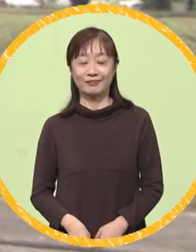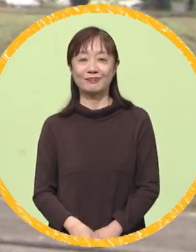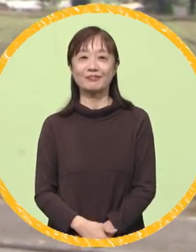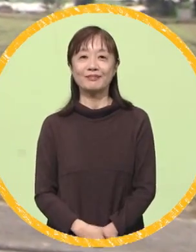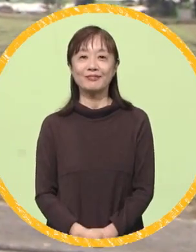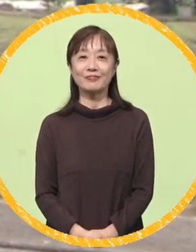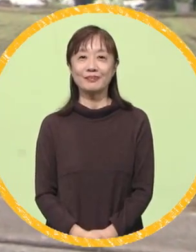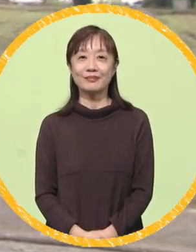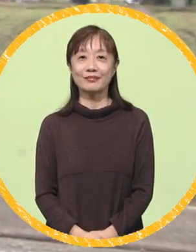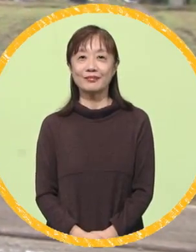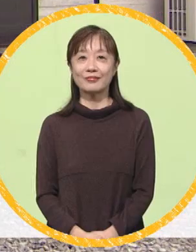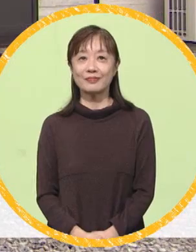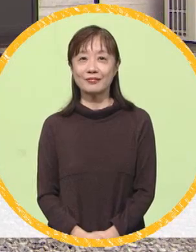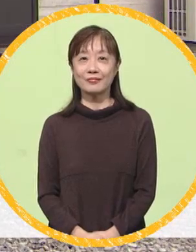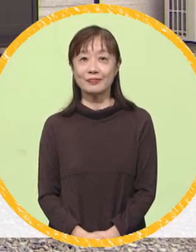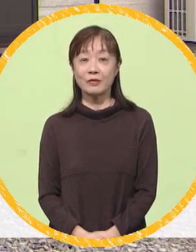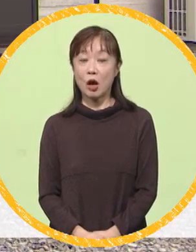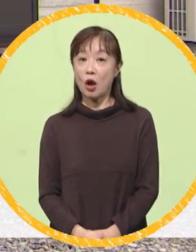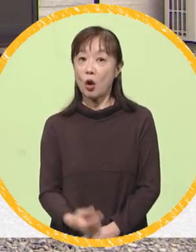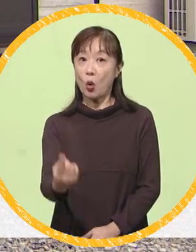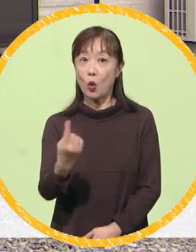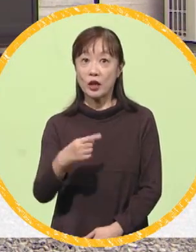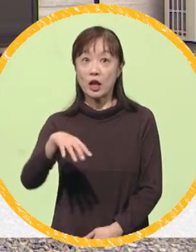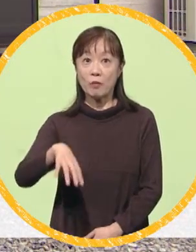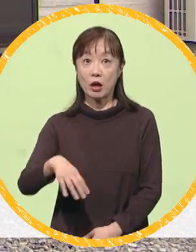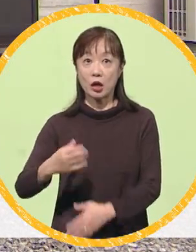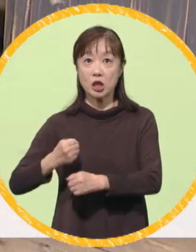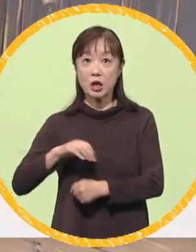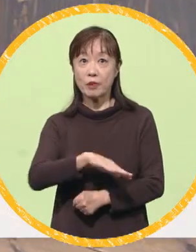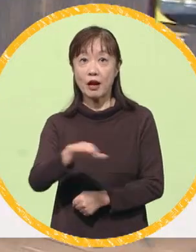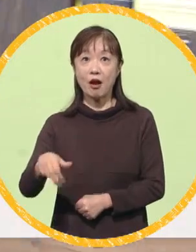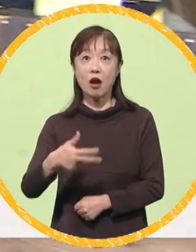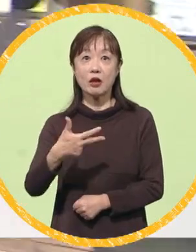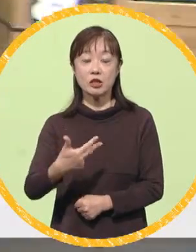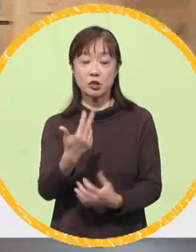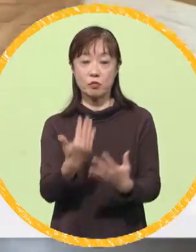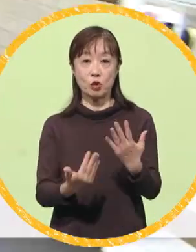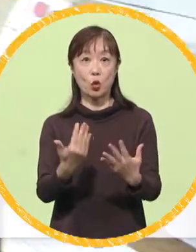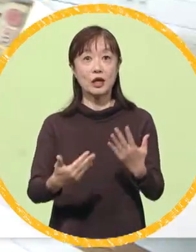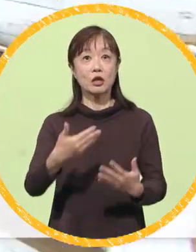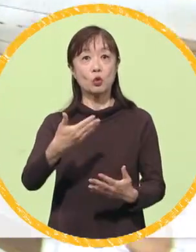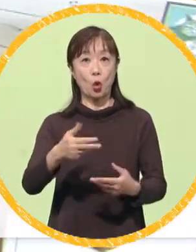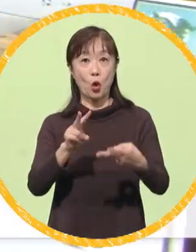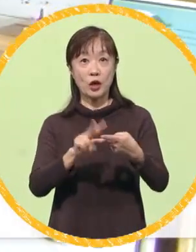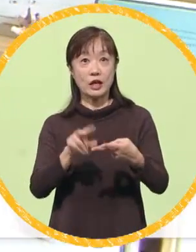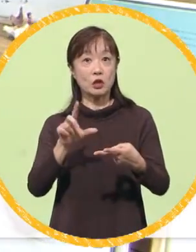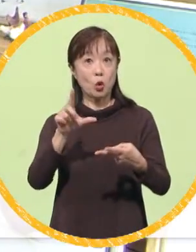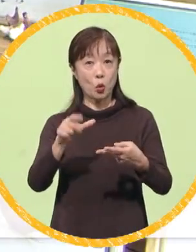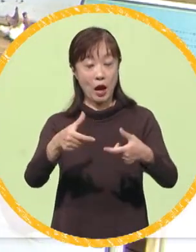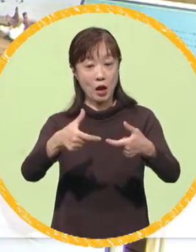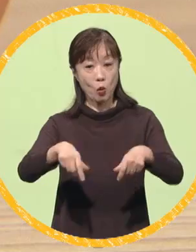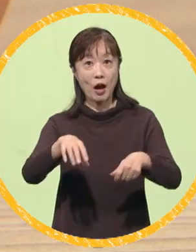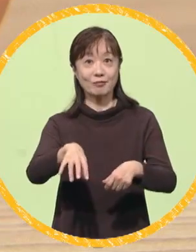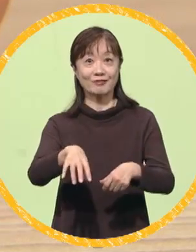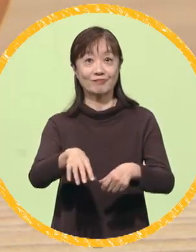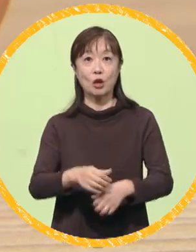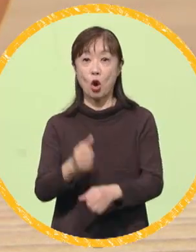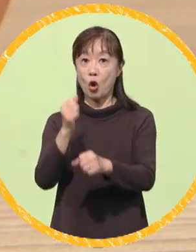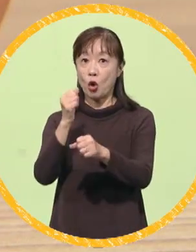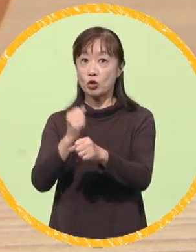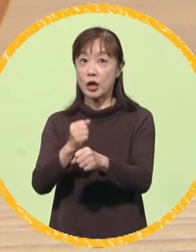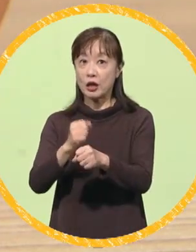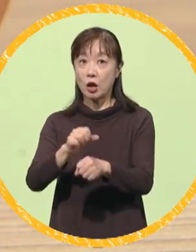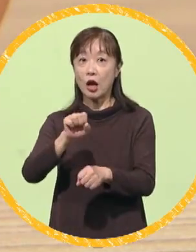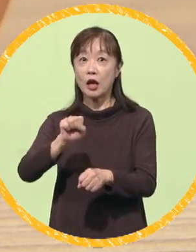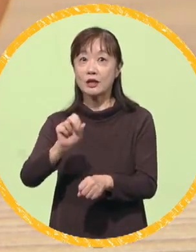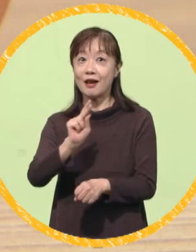。 熊井ちゃんがやってきたのは相模原市緑区にある井上エッグファーム。こちらで生産される卵、相模